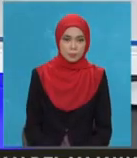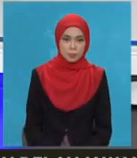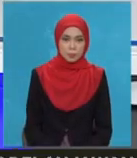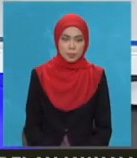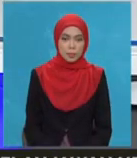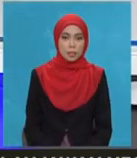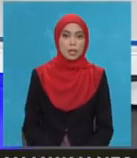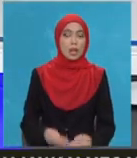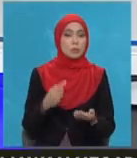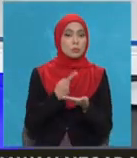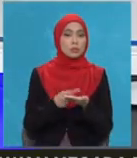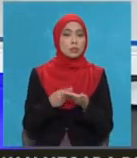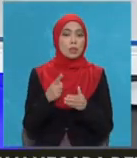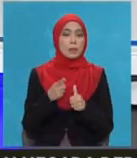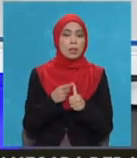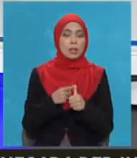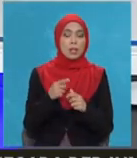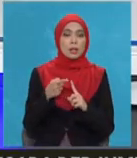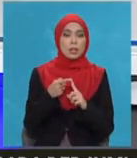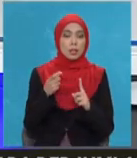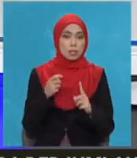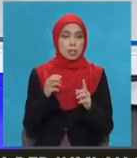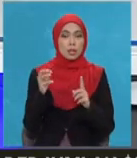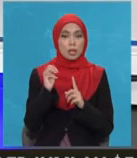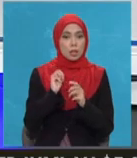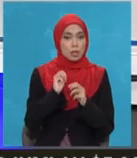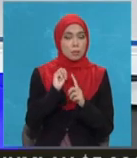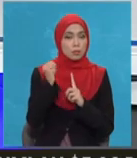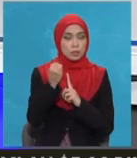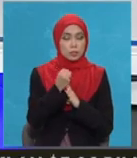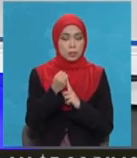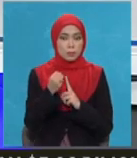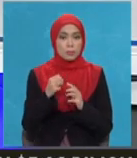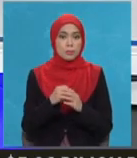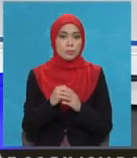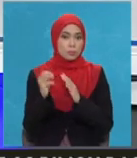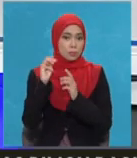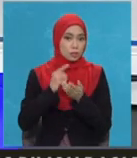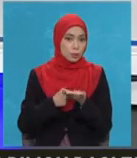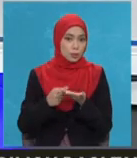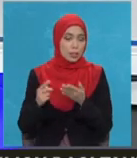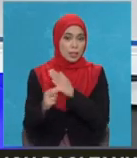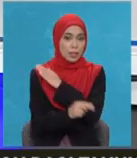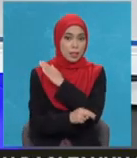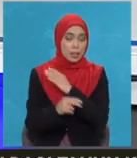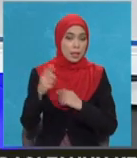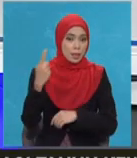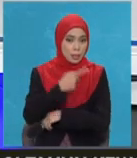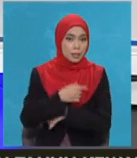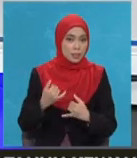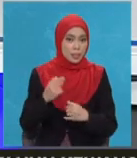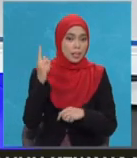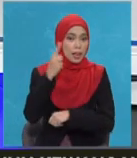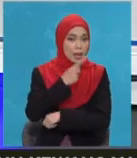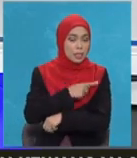masyarakat pertama dari musim kemasyaratan ke-19 majelis masyarakat negara memasuki hari ketujuh belas hari ini dengan